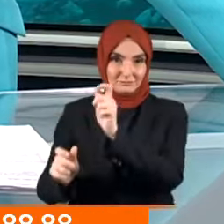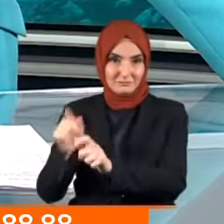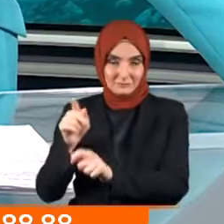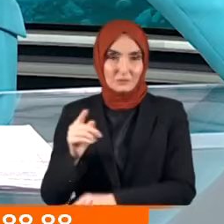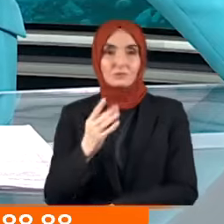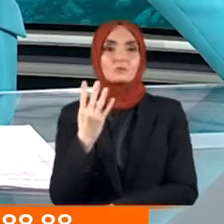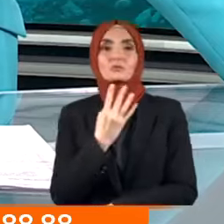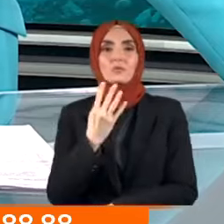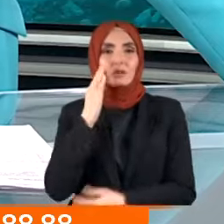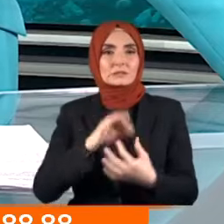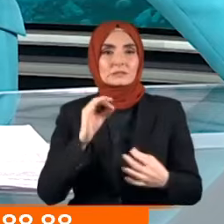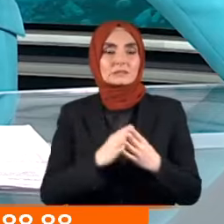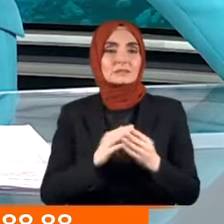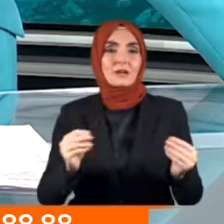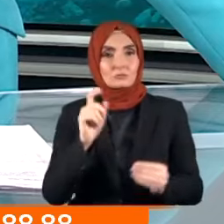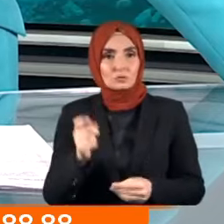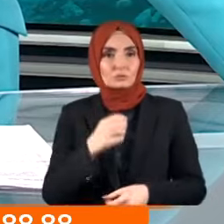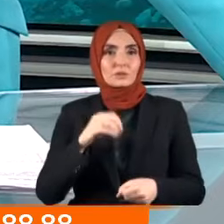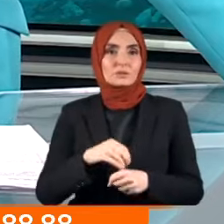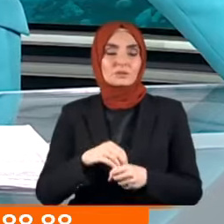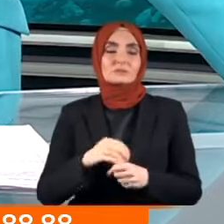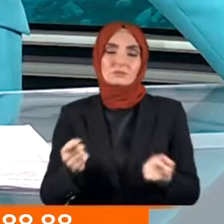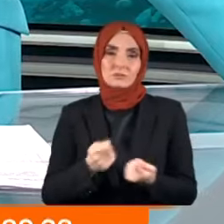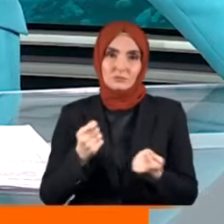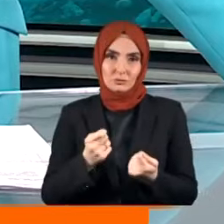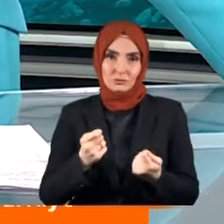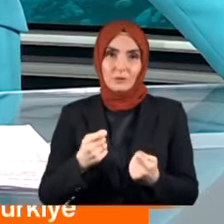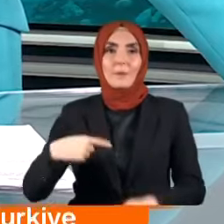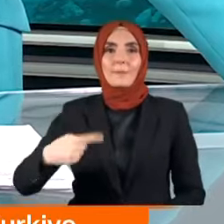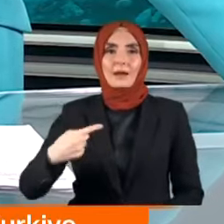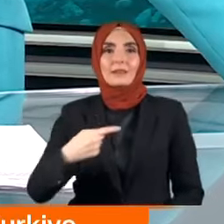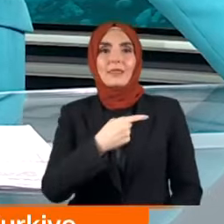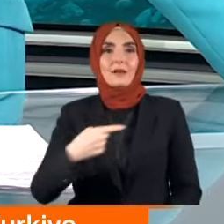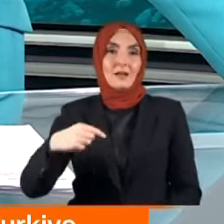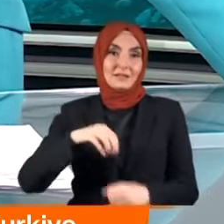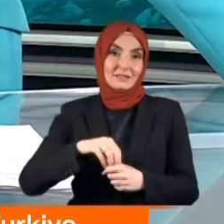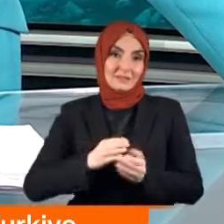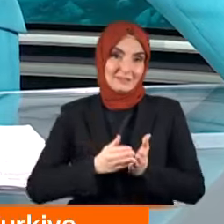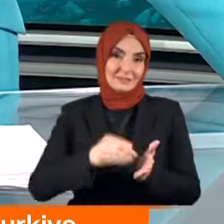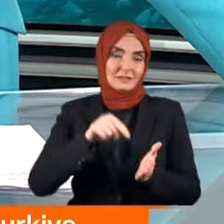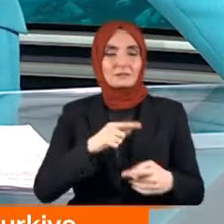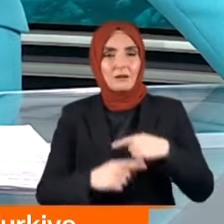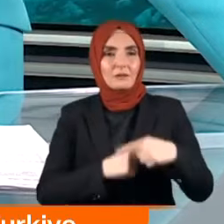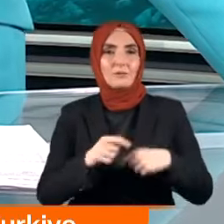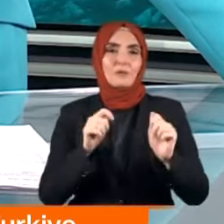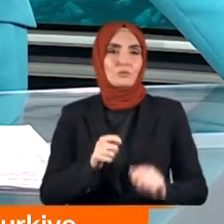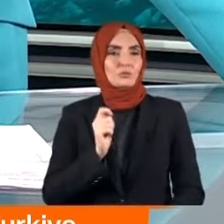dalış yapıyor. Çalışmaların yoğunlaştığı yer ise makine dairesi. İşte su altındaki o zorlu arama.